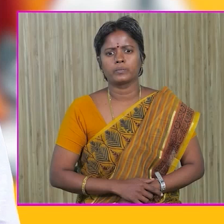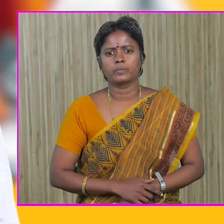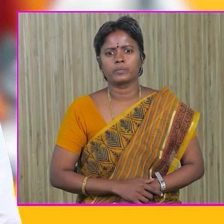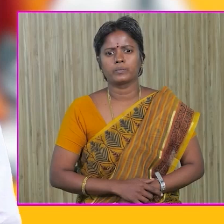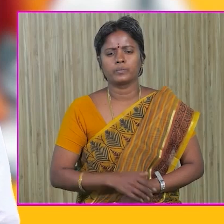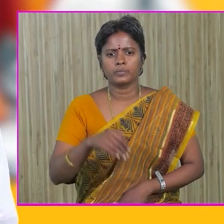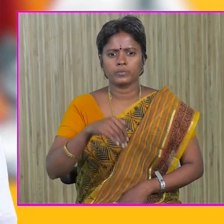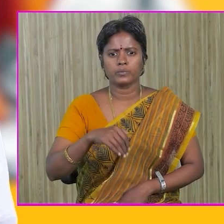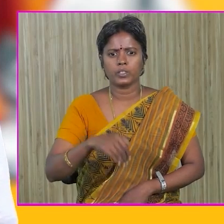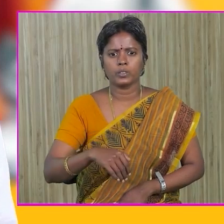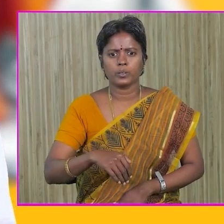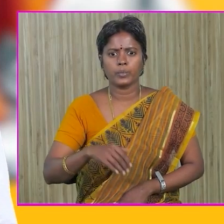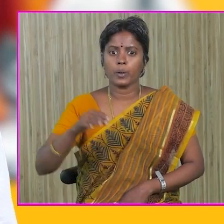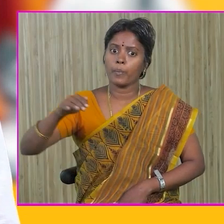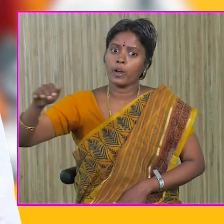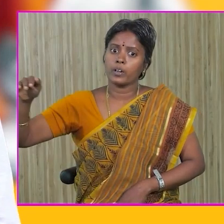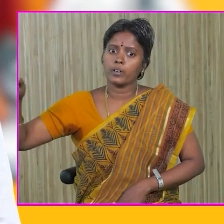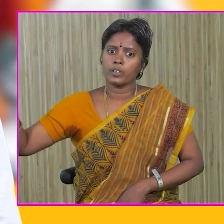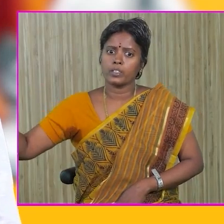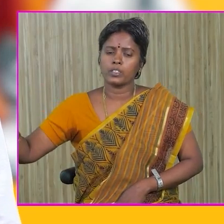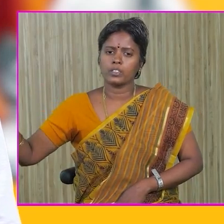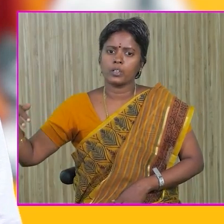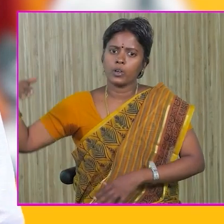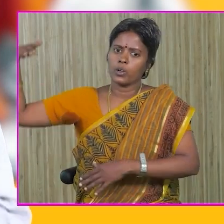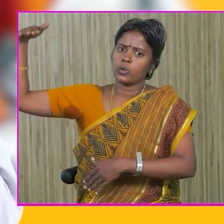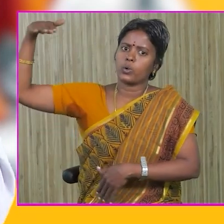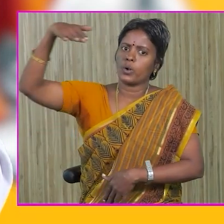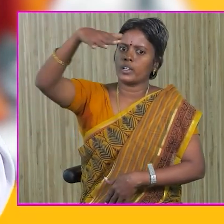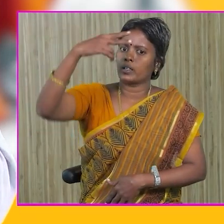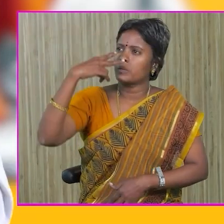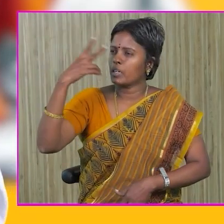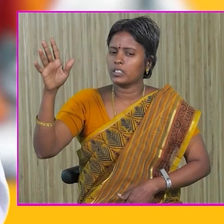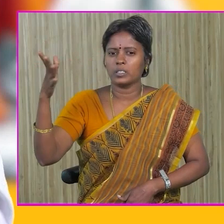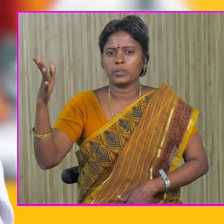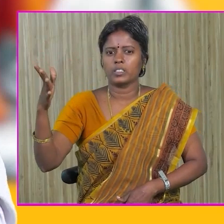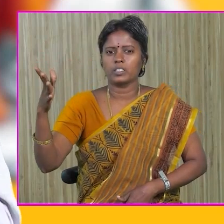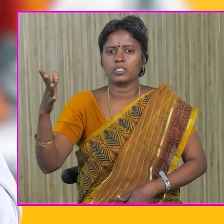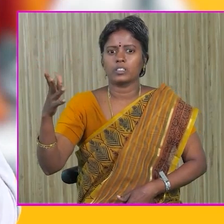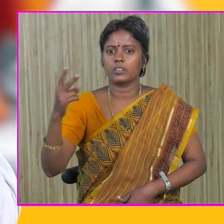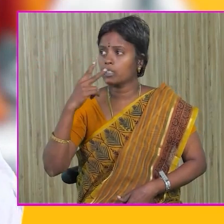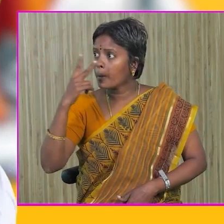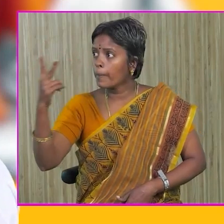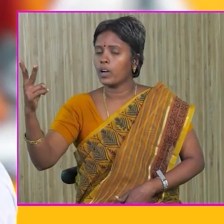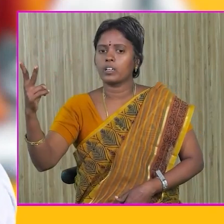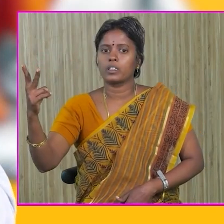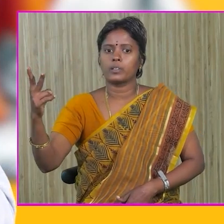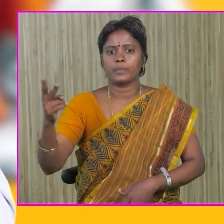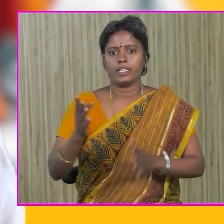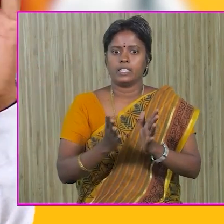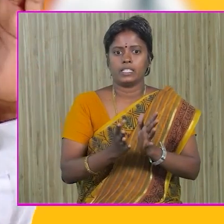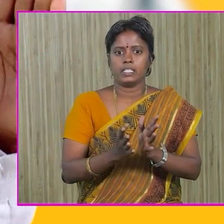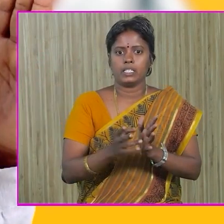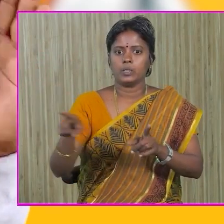மிகப்பெரிய ராக்கெட் போன்றவற்றை நாம் செய்து பார்த்துருக்க மாட்டார்கள். அவர்களுக்கு அதை காட்ட வேண்டும் என்றால் சிறிய மாதிரி ஒன்றை